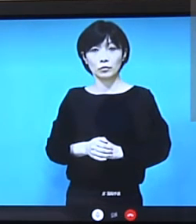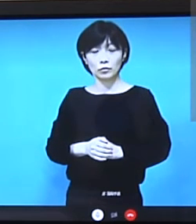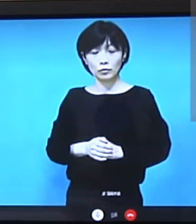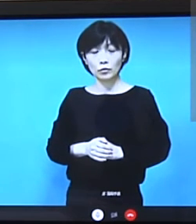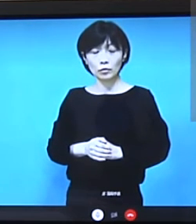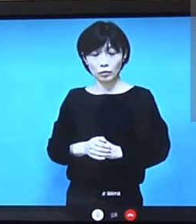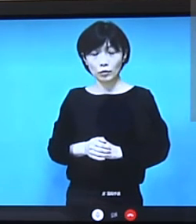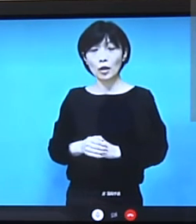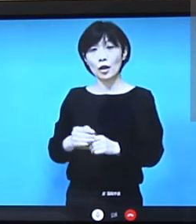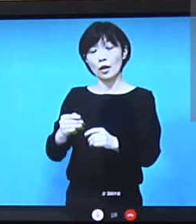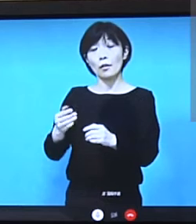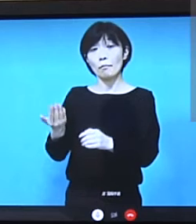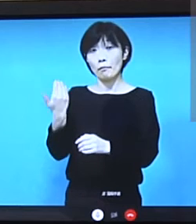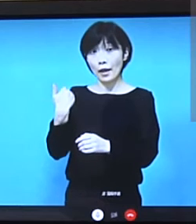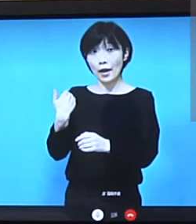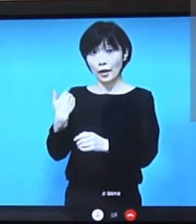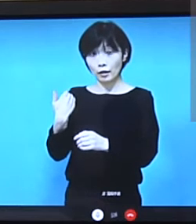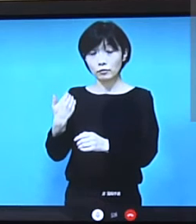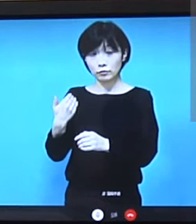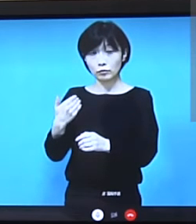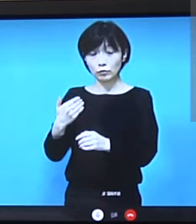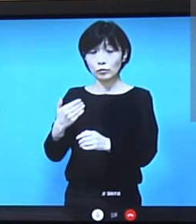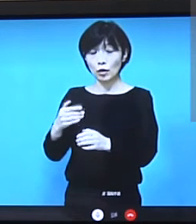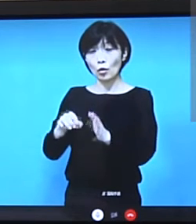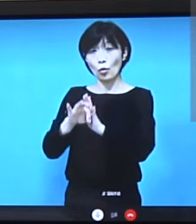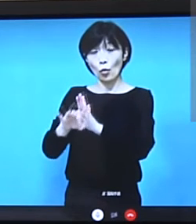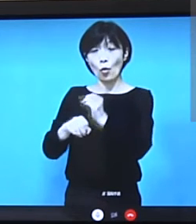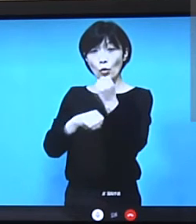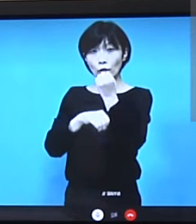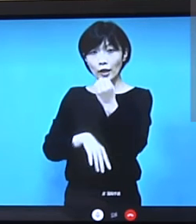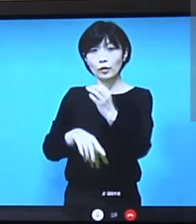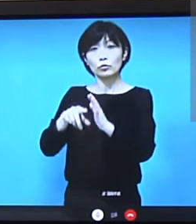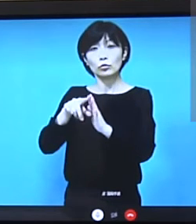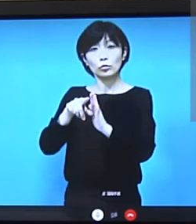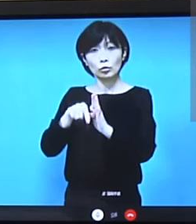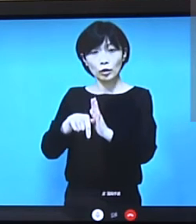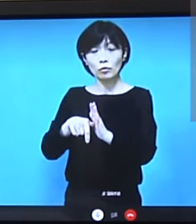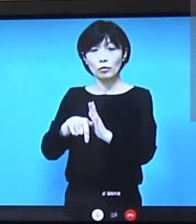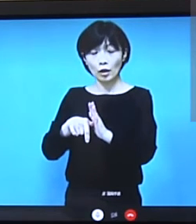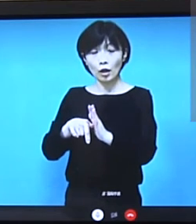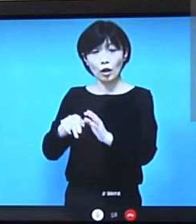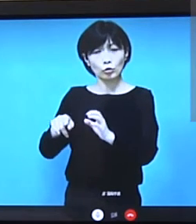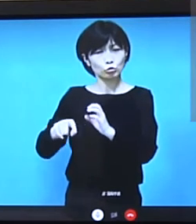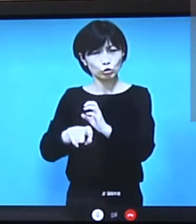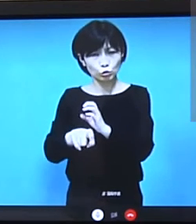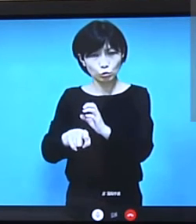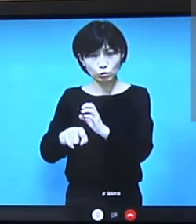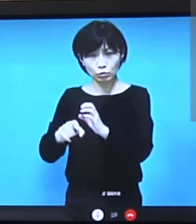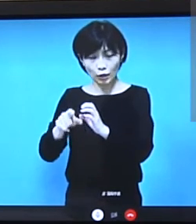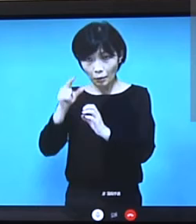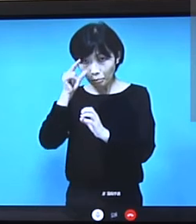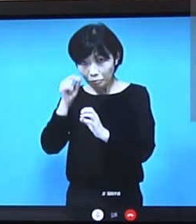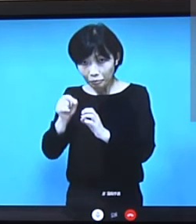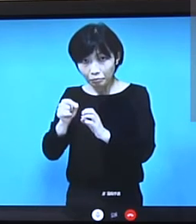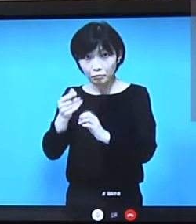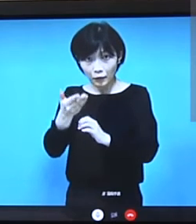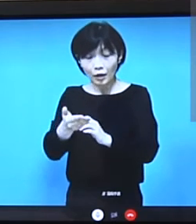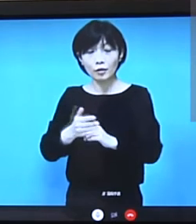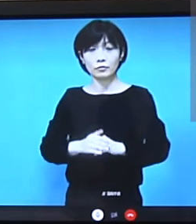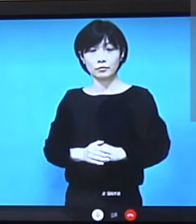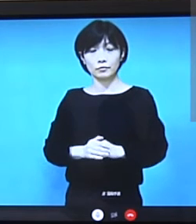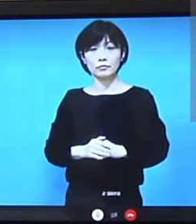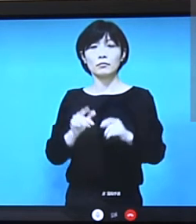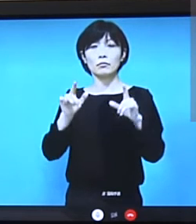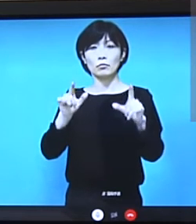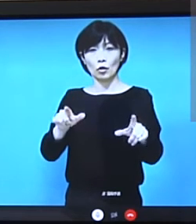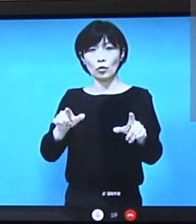るんでしょうか。 抗原検査ですので、ウイルスそのものが検出される検査では、もともと検査の中身はそ